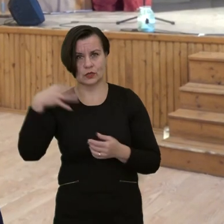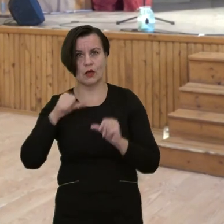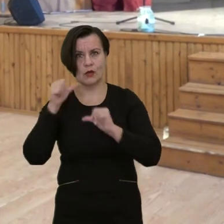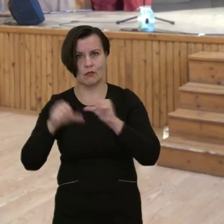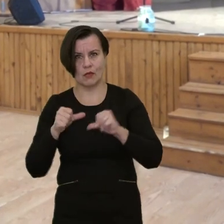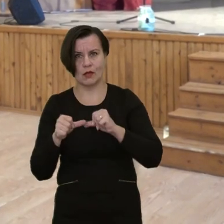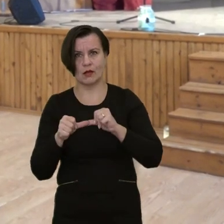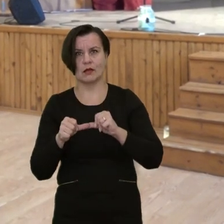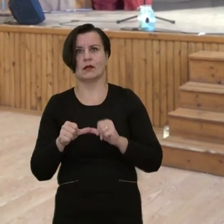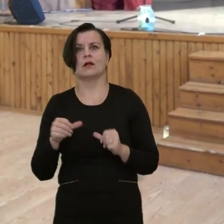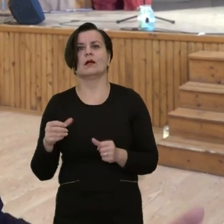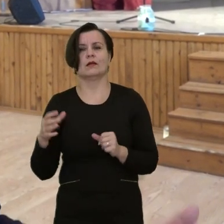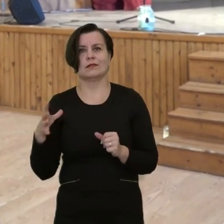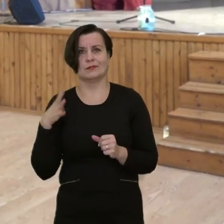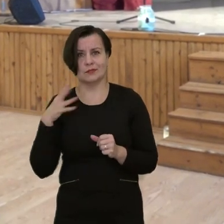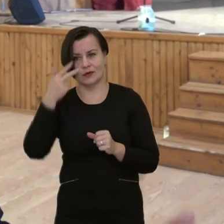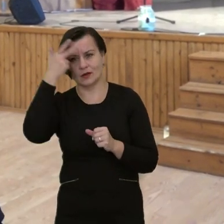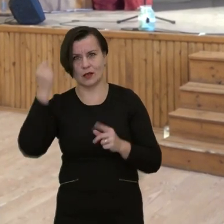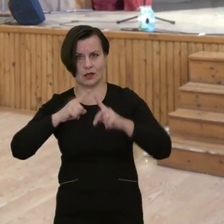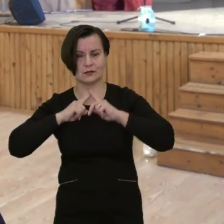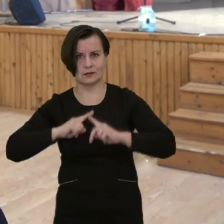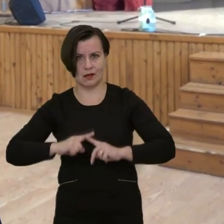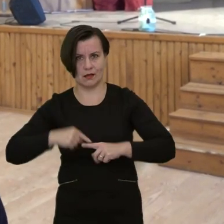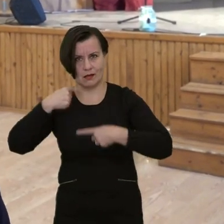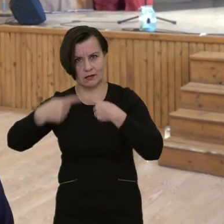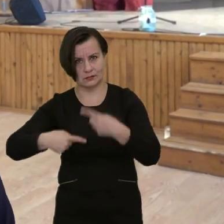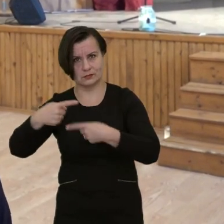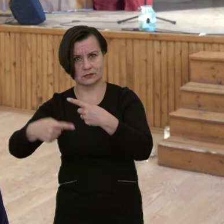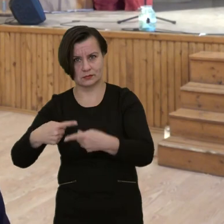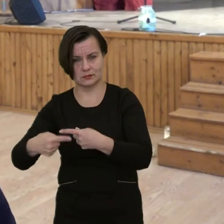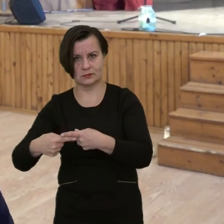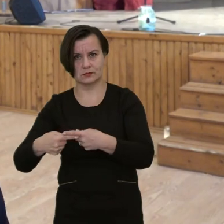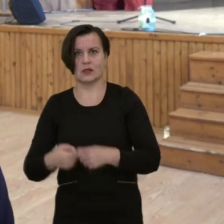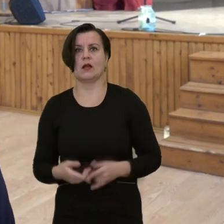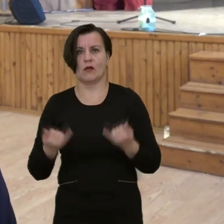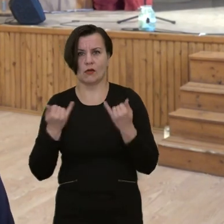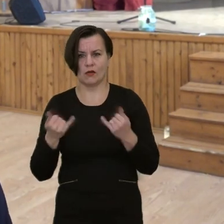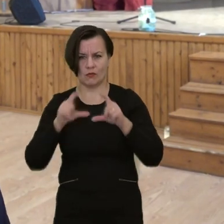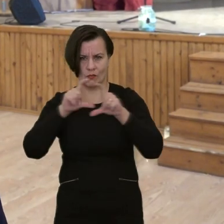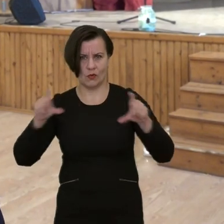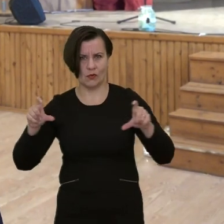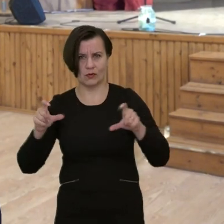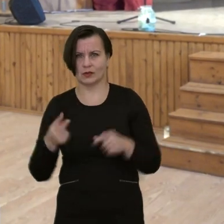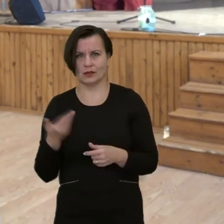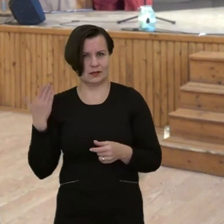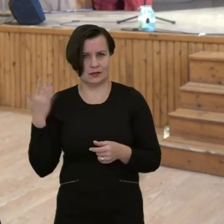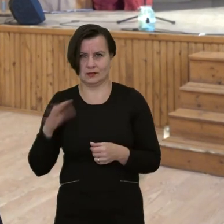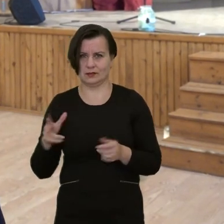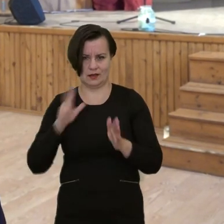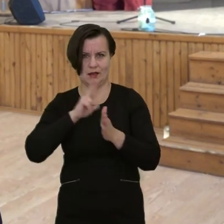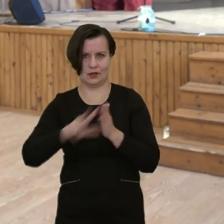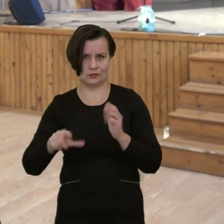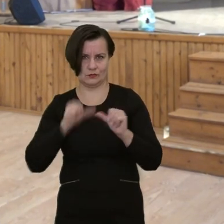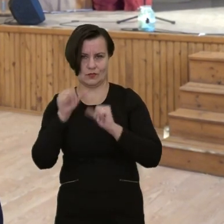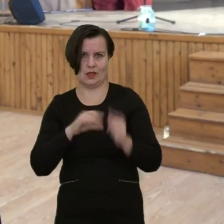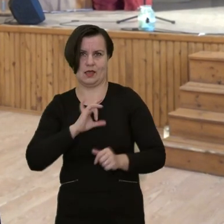metų vis tik jinai ėjo tais lietuviškais tradicijais, papročiais, o ta šiuolaikinė mokykla jinai yra labai nesena,